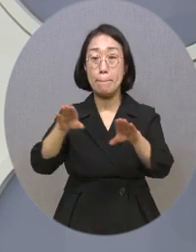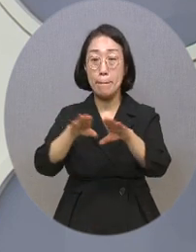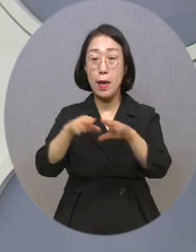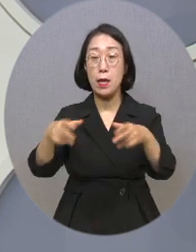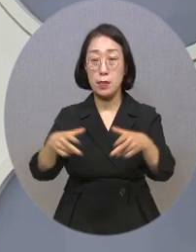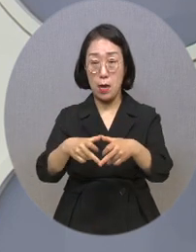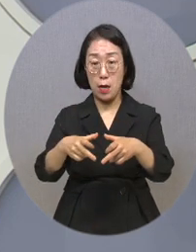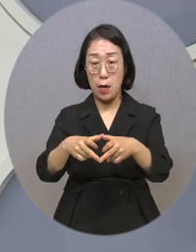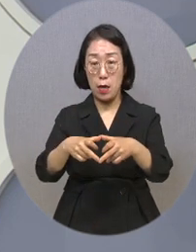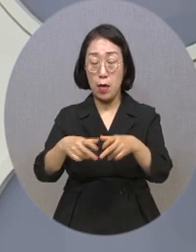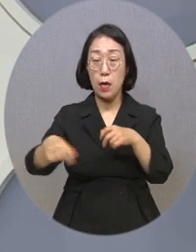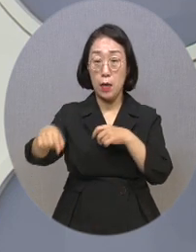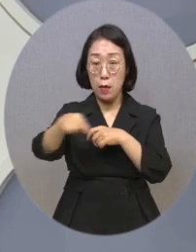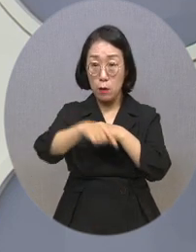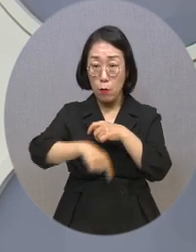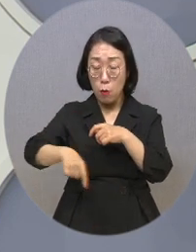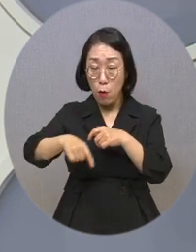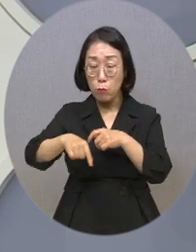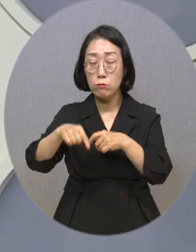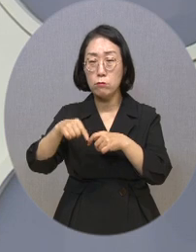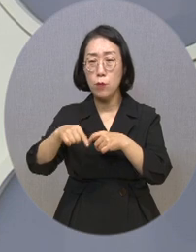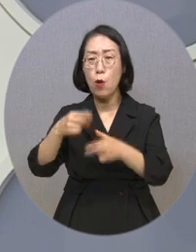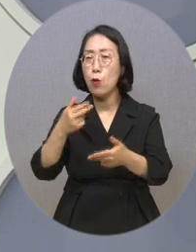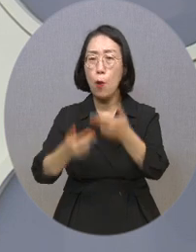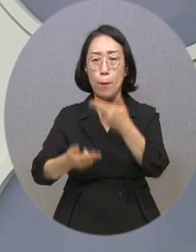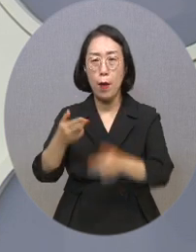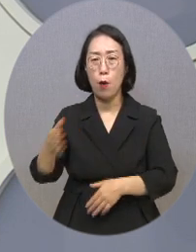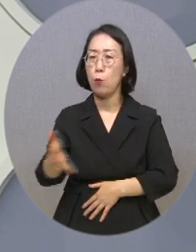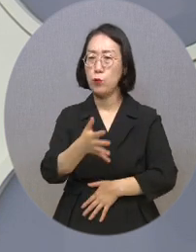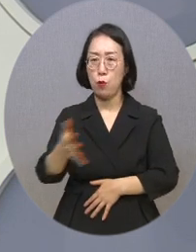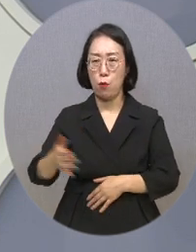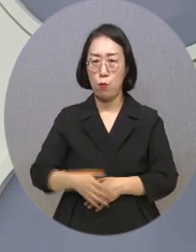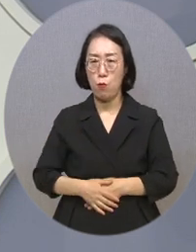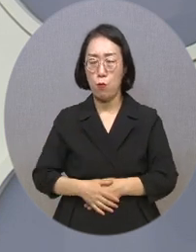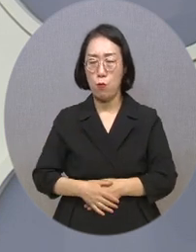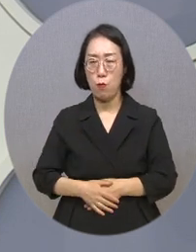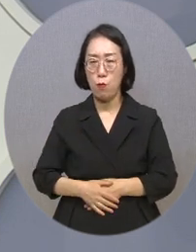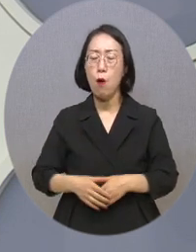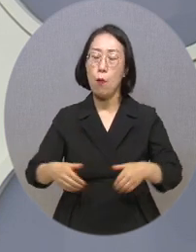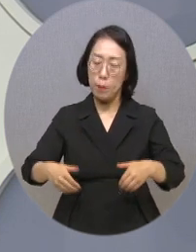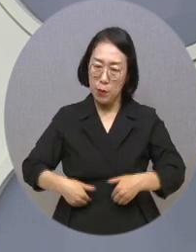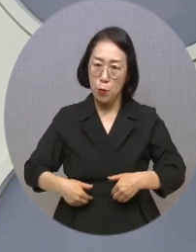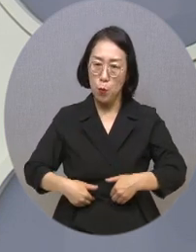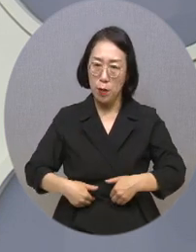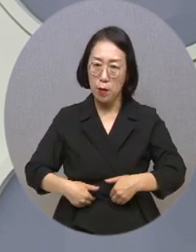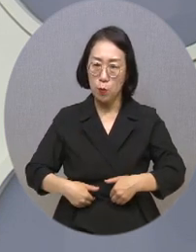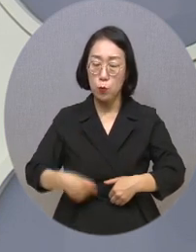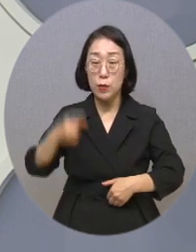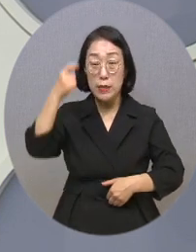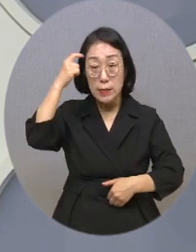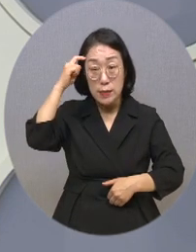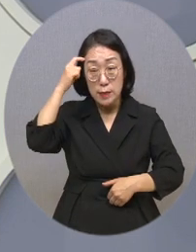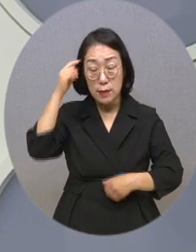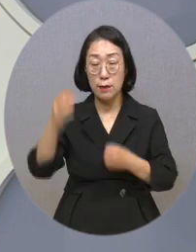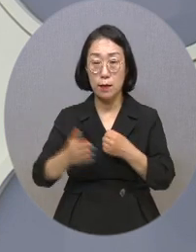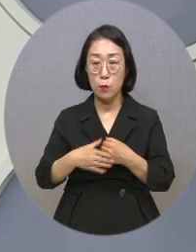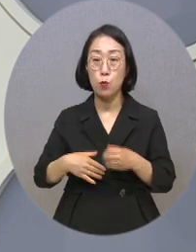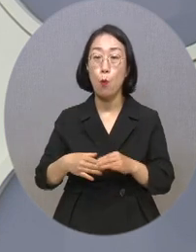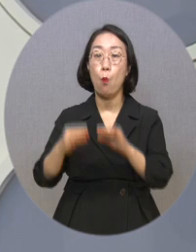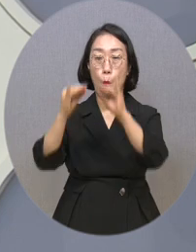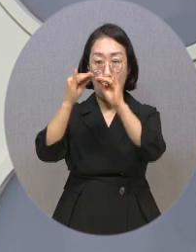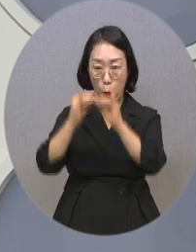장애인인데 그런 그 협회가 없었거든요. 그러니까 사람들이 다 그걸 만들어야 되지 않겠느냐. 그래서 저도 뭐